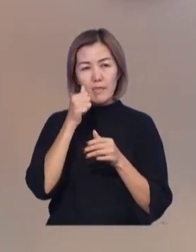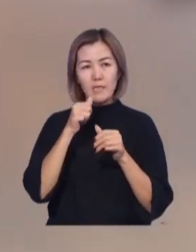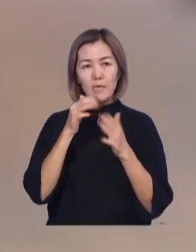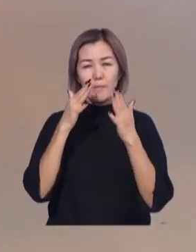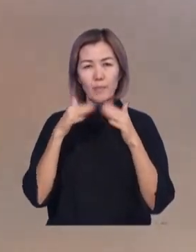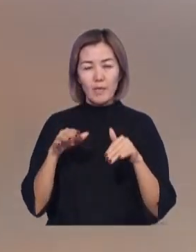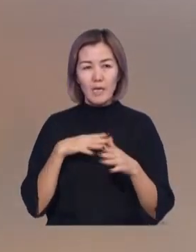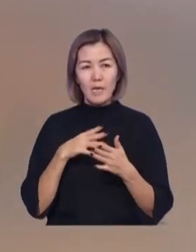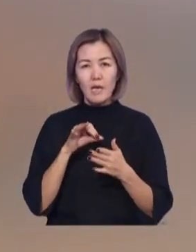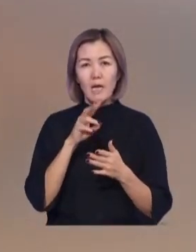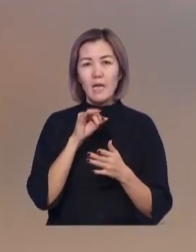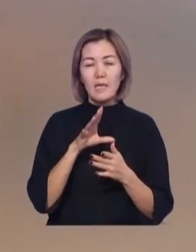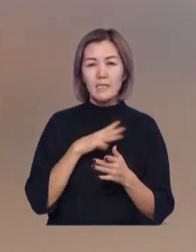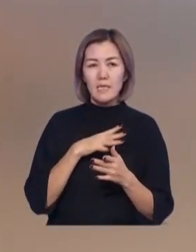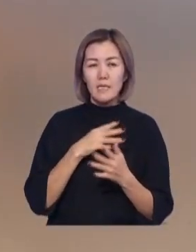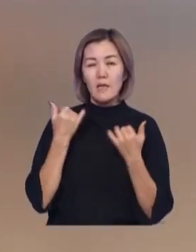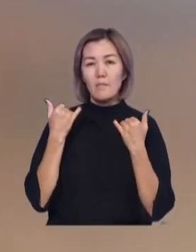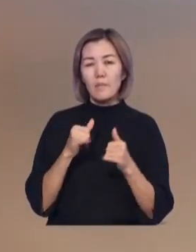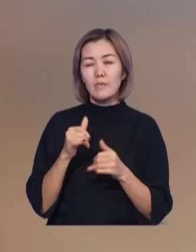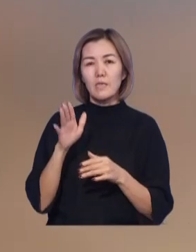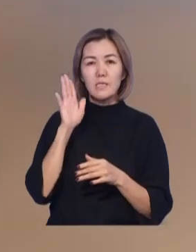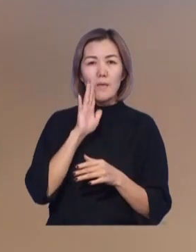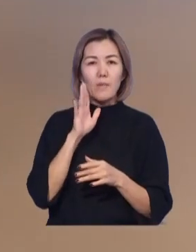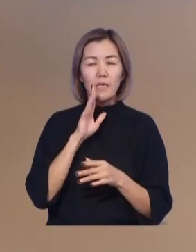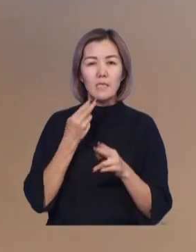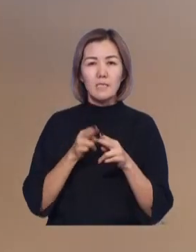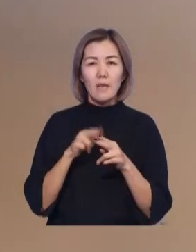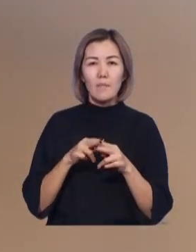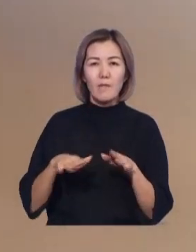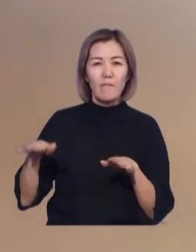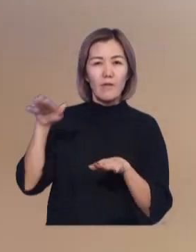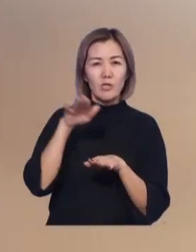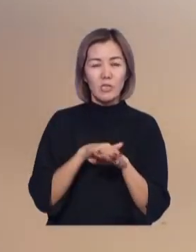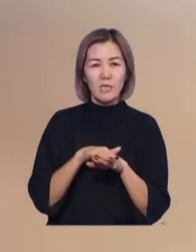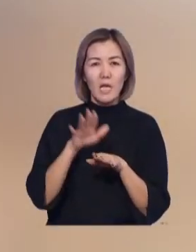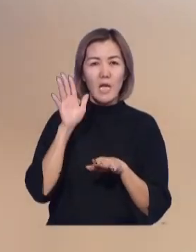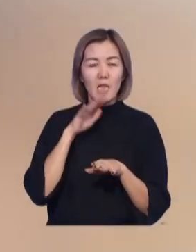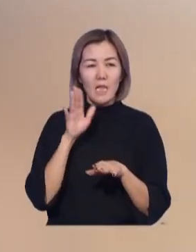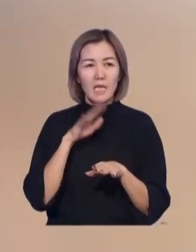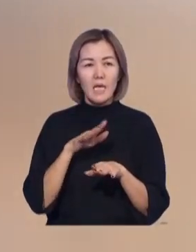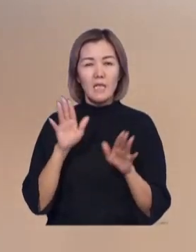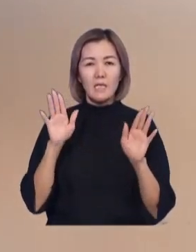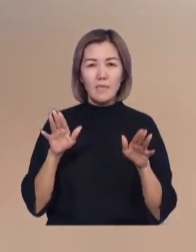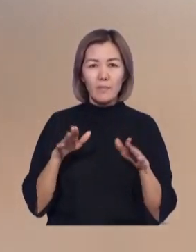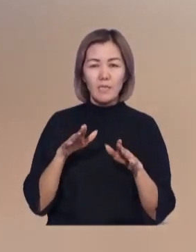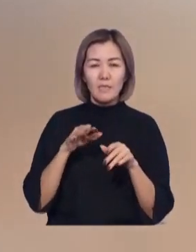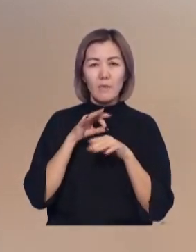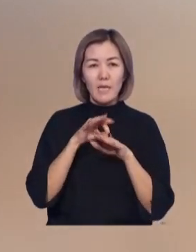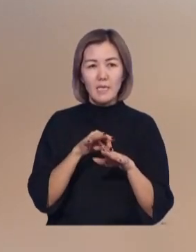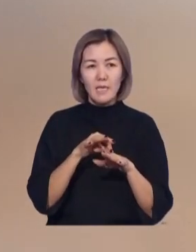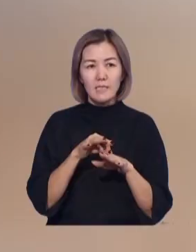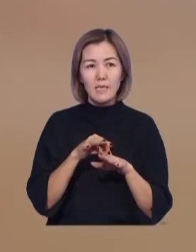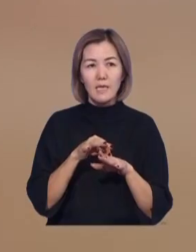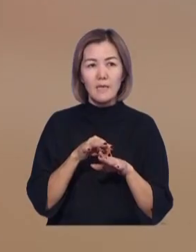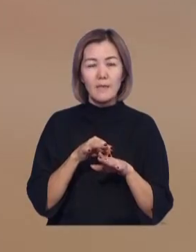таких туристов Алекс лнк и запечатлел пса на самой вершине пира тот лаял и гонялся за птицами инцидент поставил под